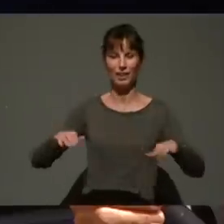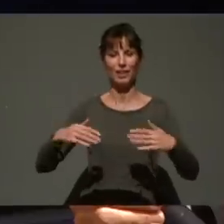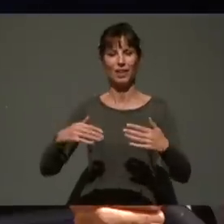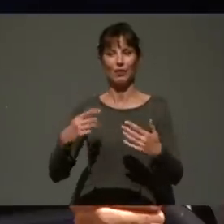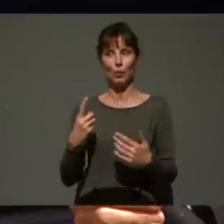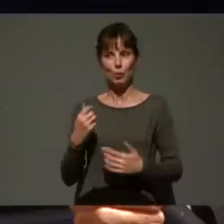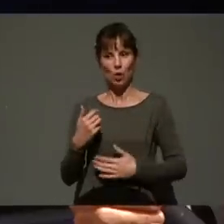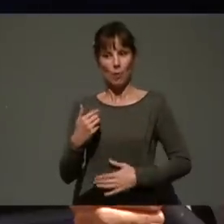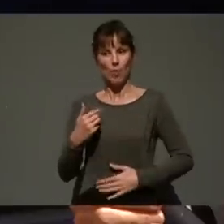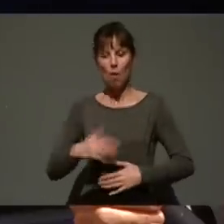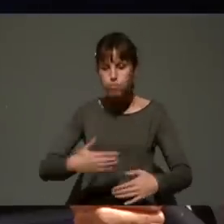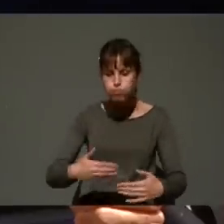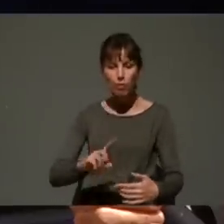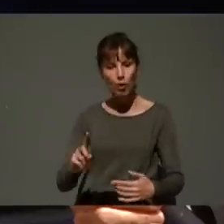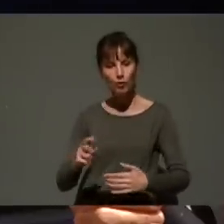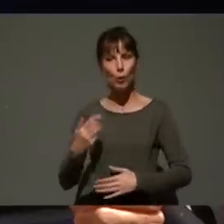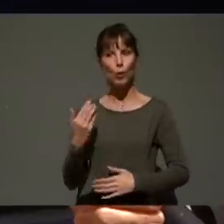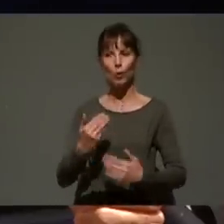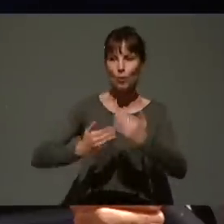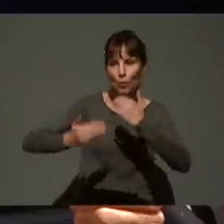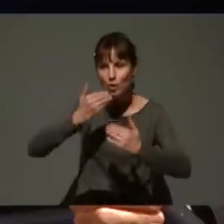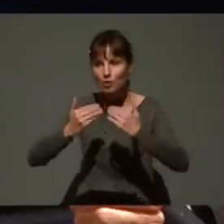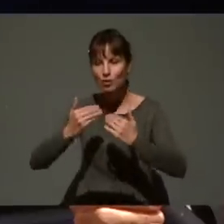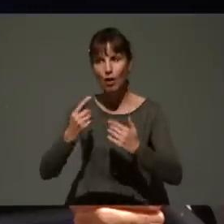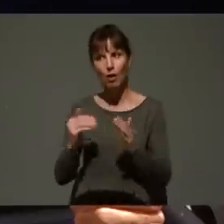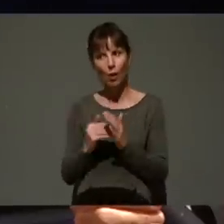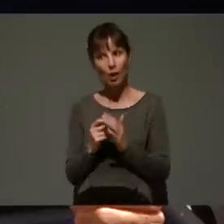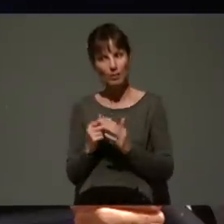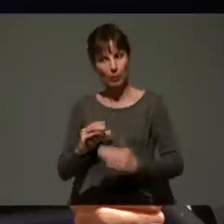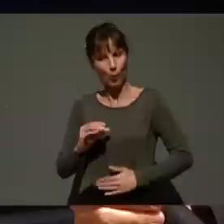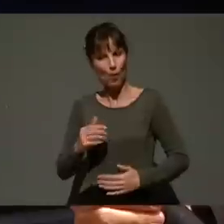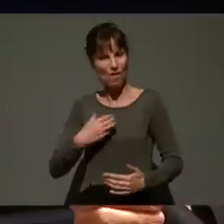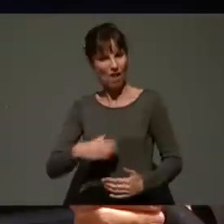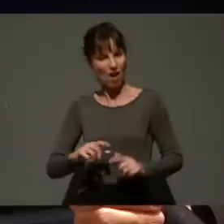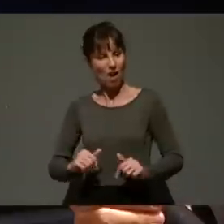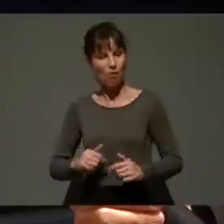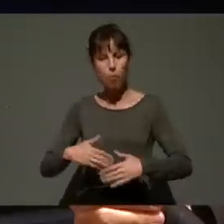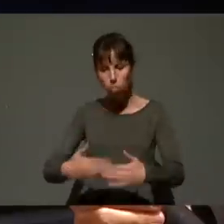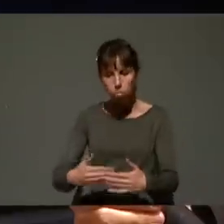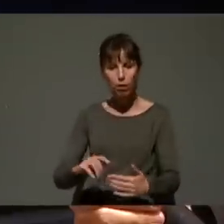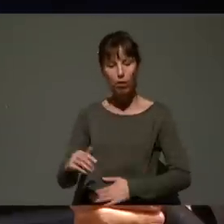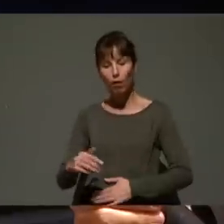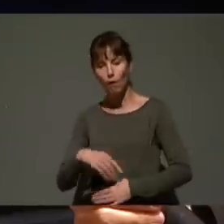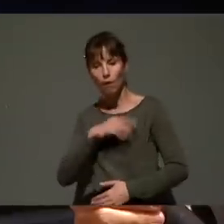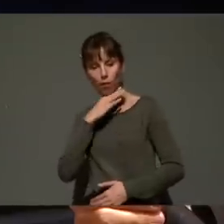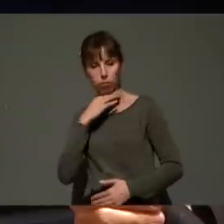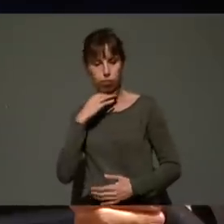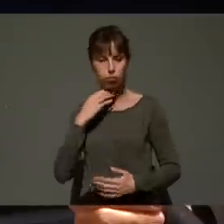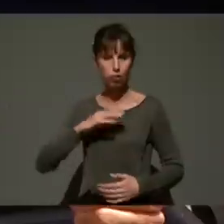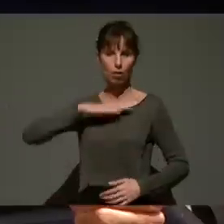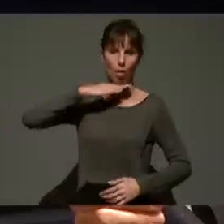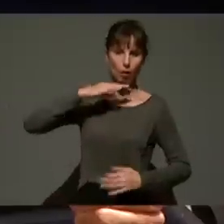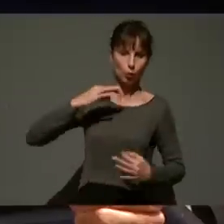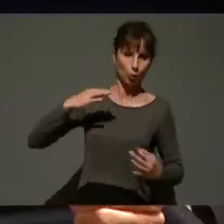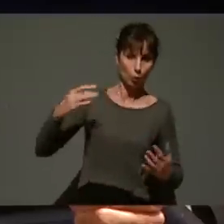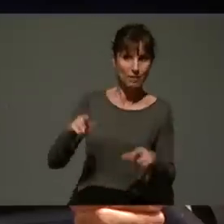avoir un petit peu faim. Alors, je dis pas que quand on est à table, faut rien manger, mais voilà, on doit pas sortir en ayant mal au ventre.